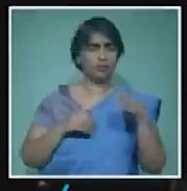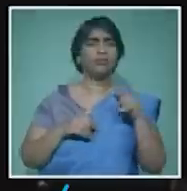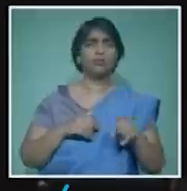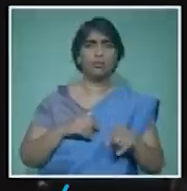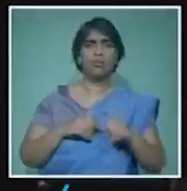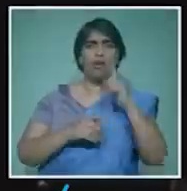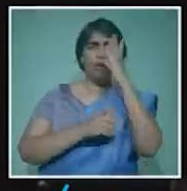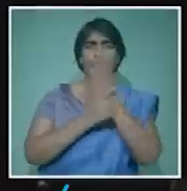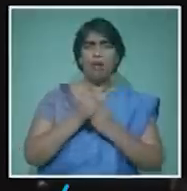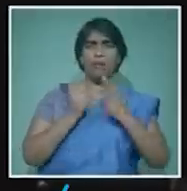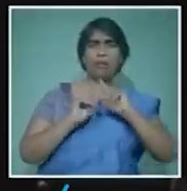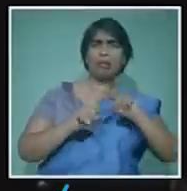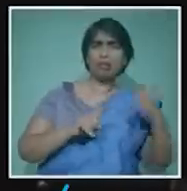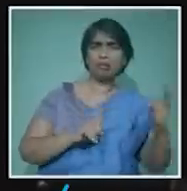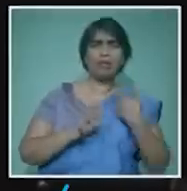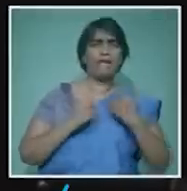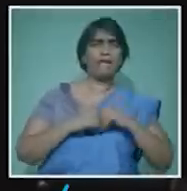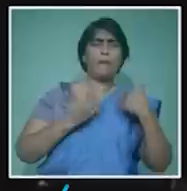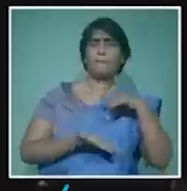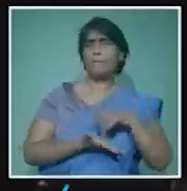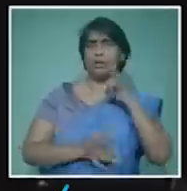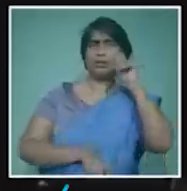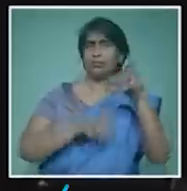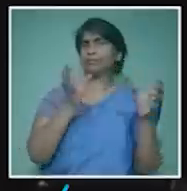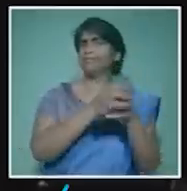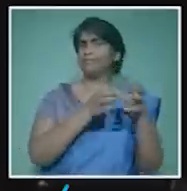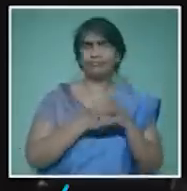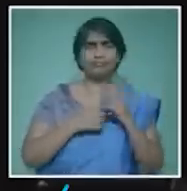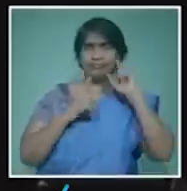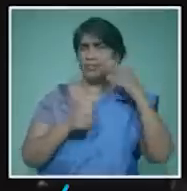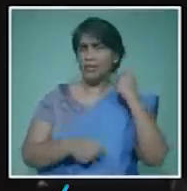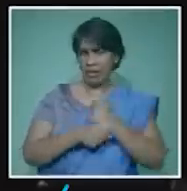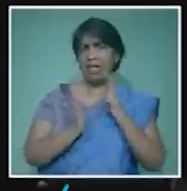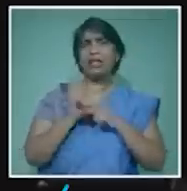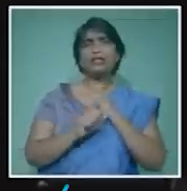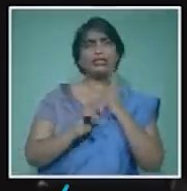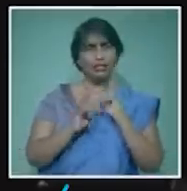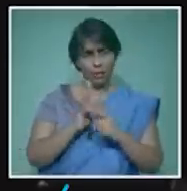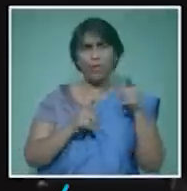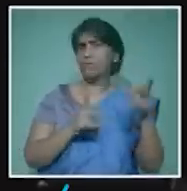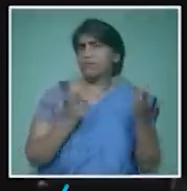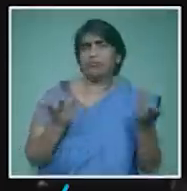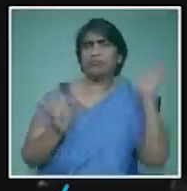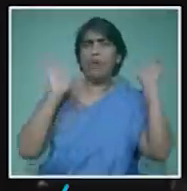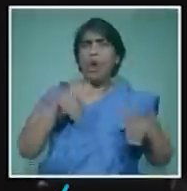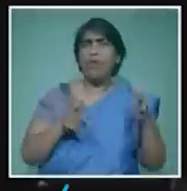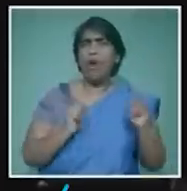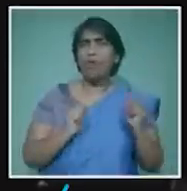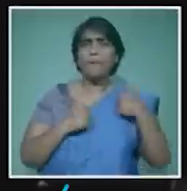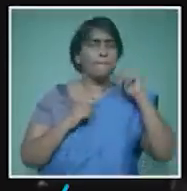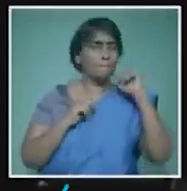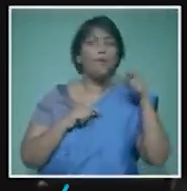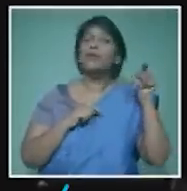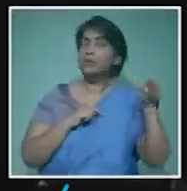මේ නිර්රාගමික කියාගන්න නිර්පාක්ෂික කියාගන්න විවිධ කණ්ඩායම් මන් දන්නේ රාජ්‍ය නොවන සංවිධානද මොන කොහේ ඉඳන් ආපු අයද කියලා. නමුත්